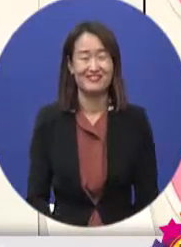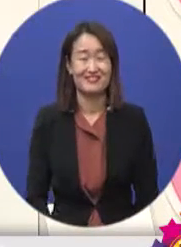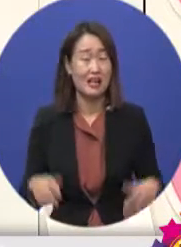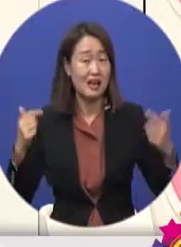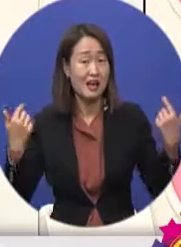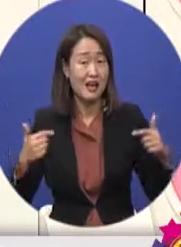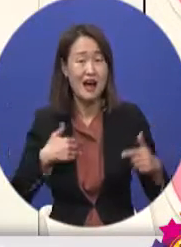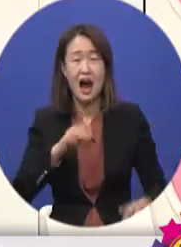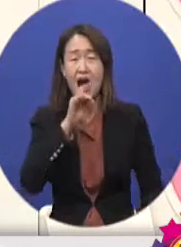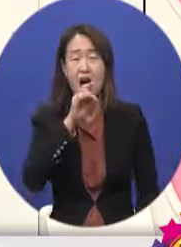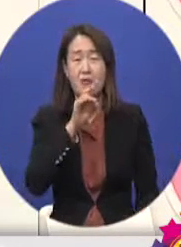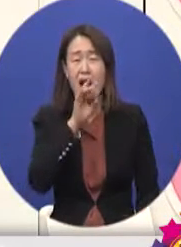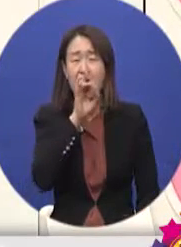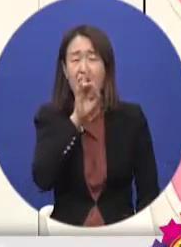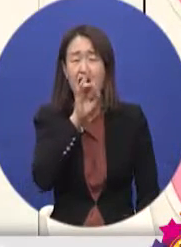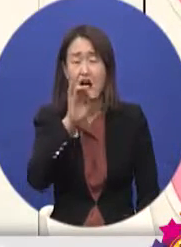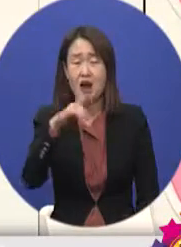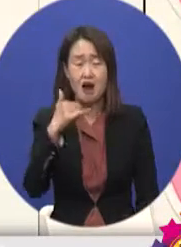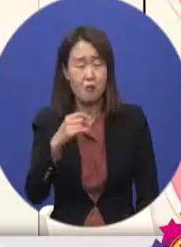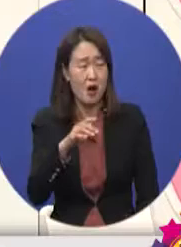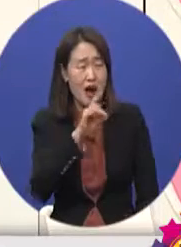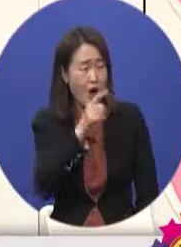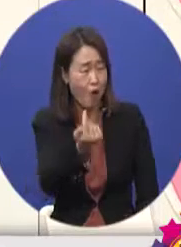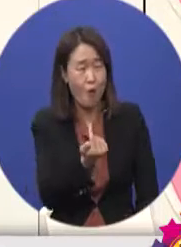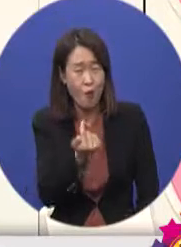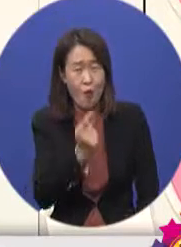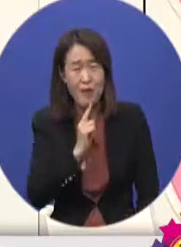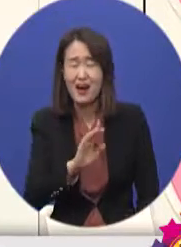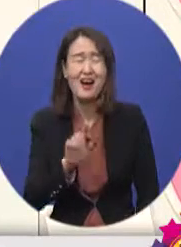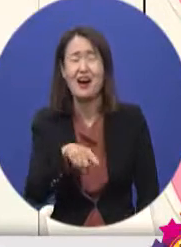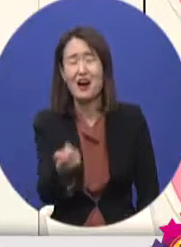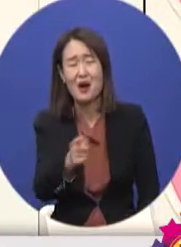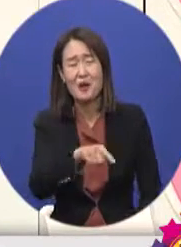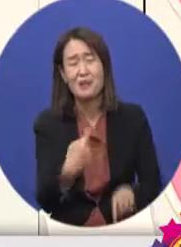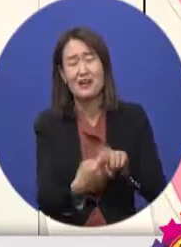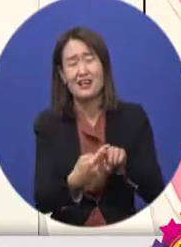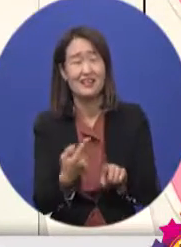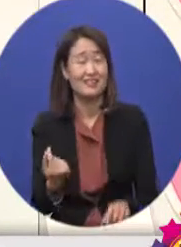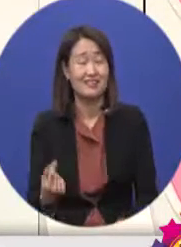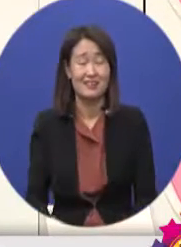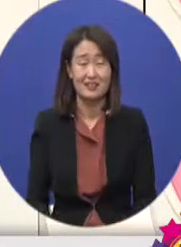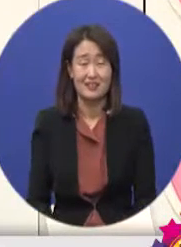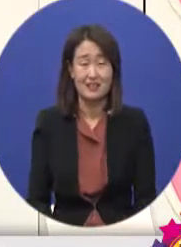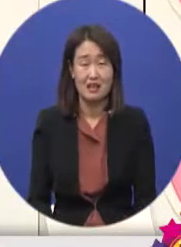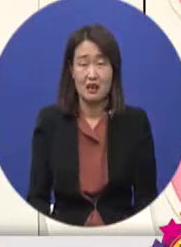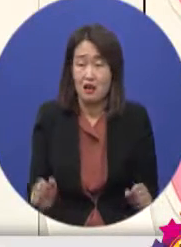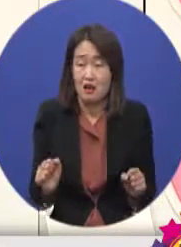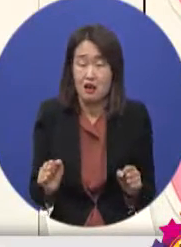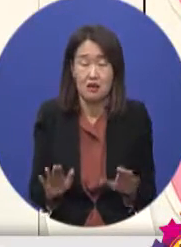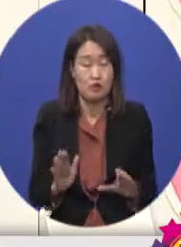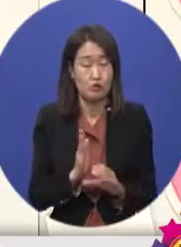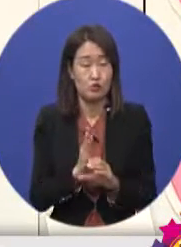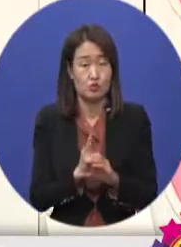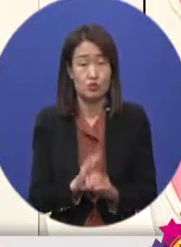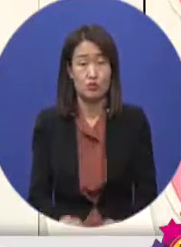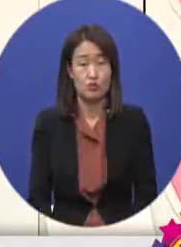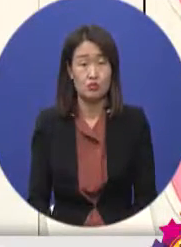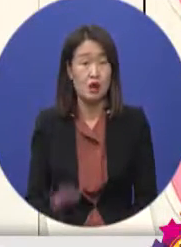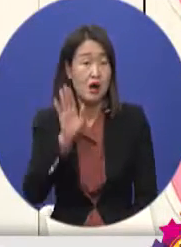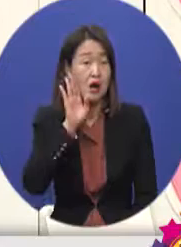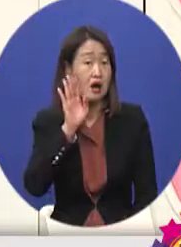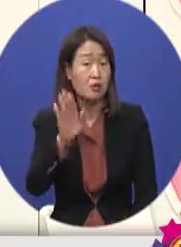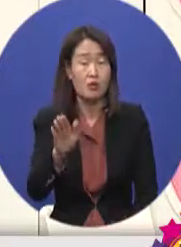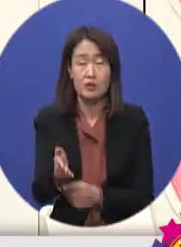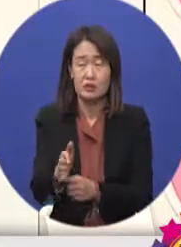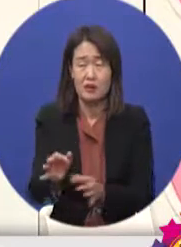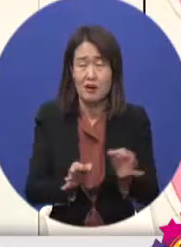늘 저는 강릉에서 오셨다 그러는데 강릉이나 속초나 그죠? 예, 예. 네, 날이 추워지고 예. 있는데 어머니는 앞으로 이제 생선